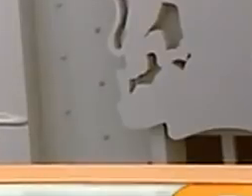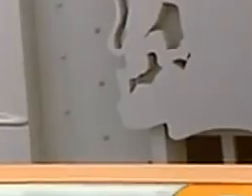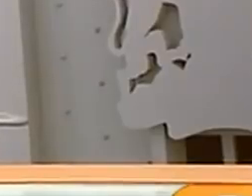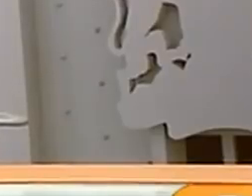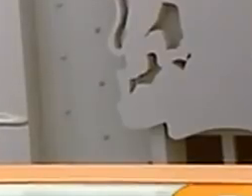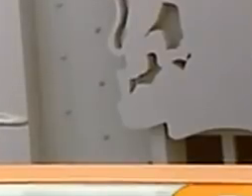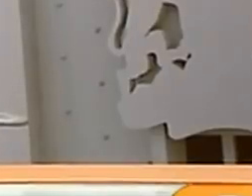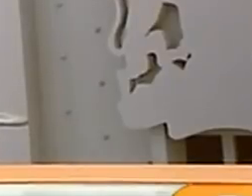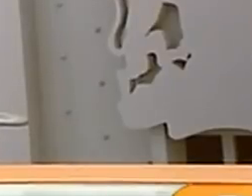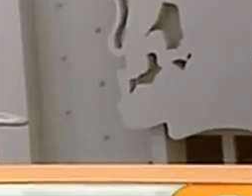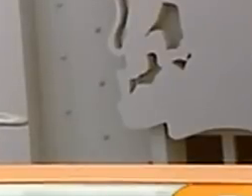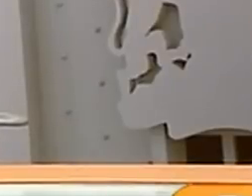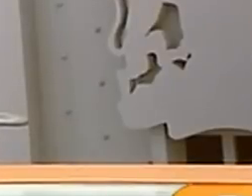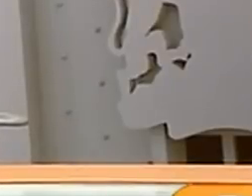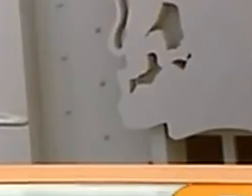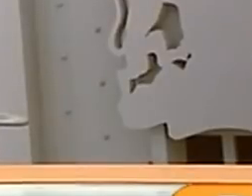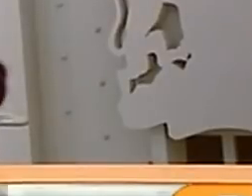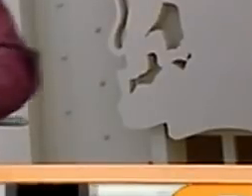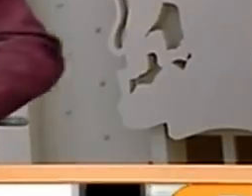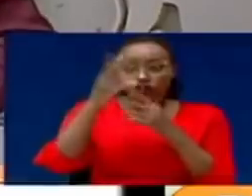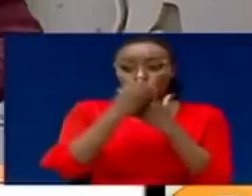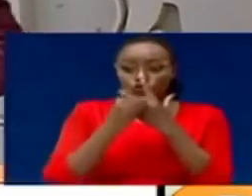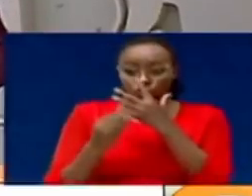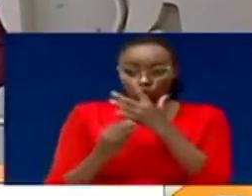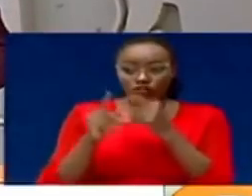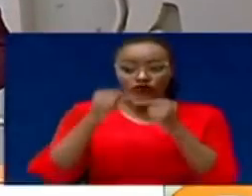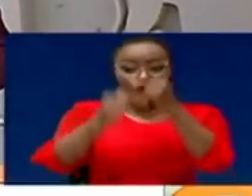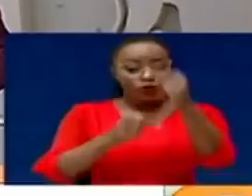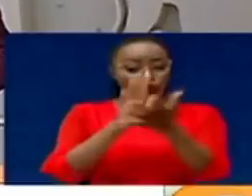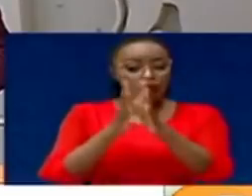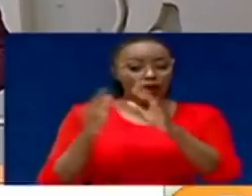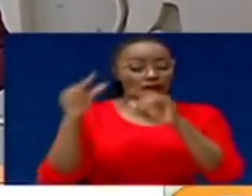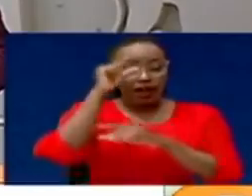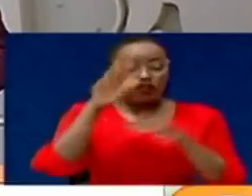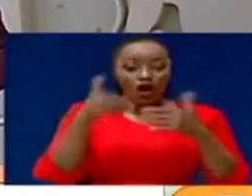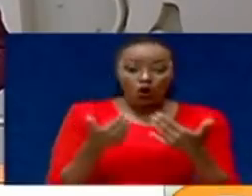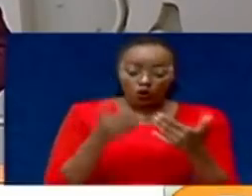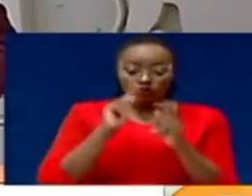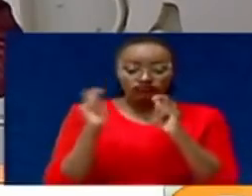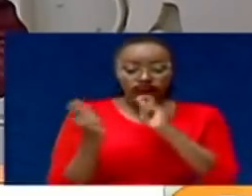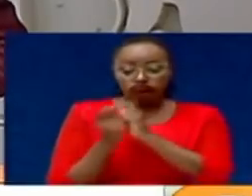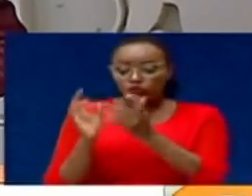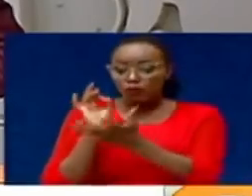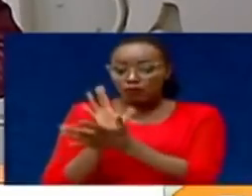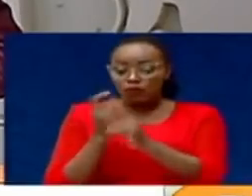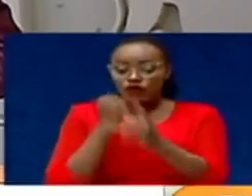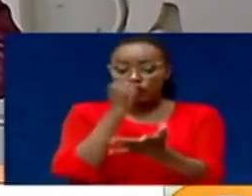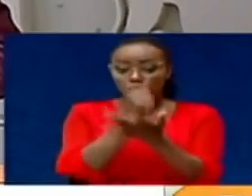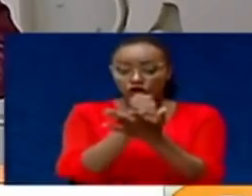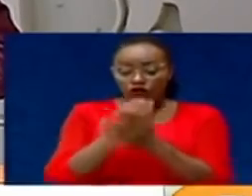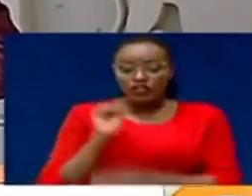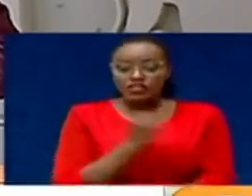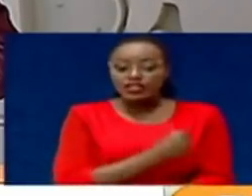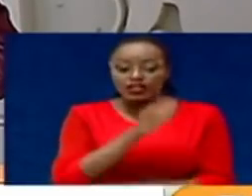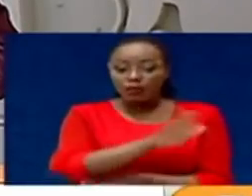wakazi wa Nairobi usiku wa leo watajua endapo Mike Sonko ataendelea kuwa gavana wao au atabanduliwa ofisini. Bunge la